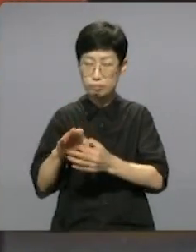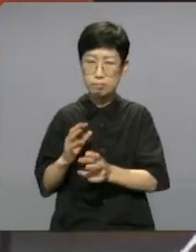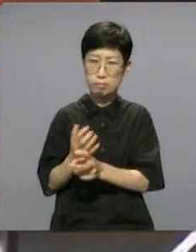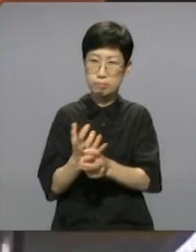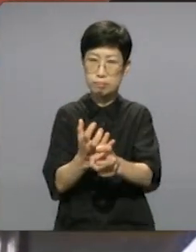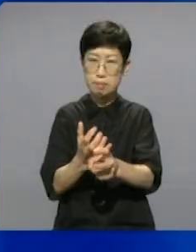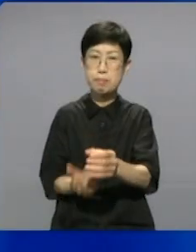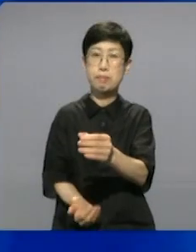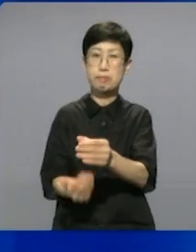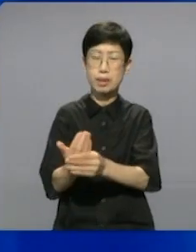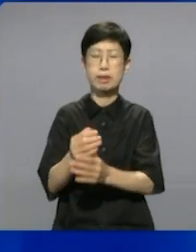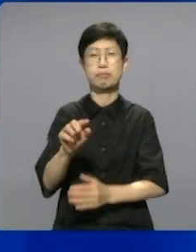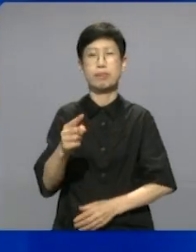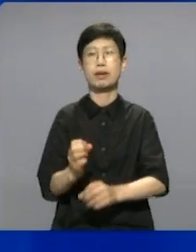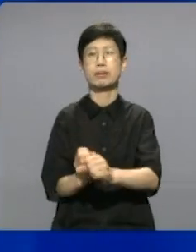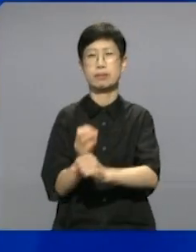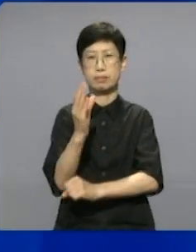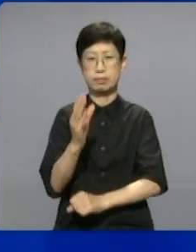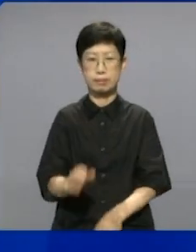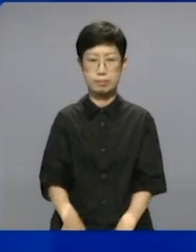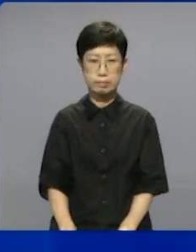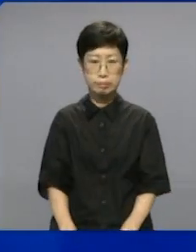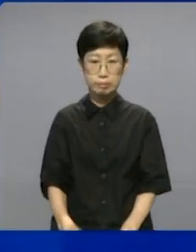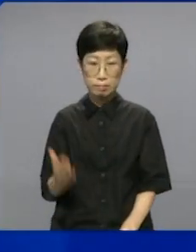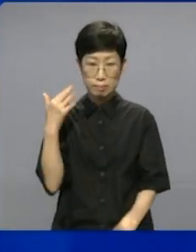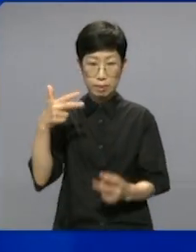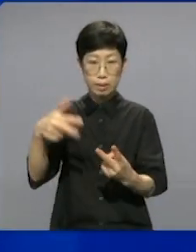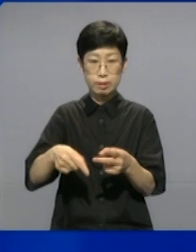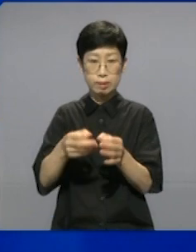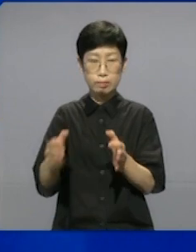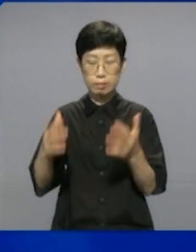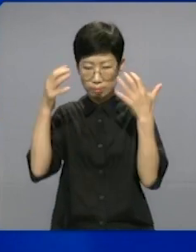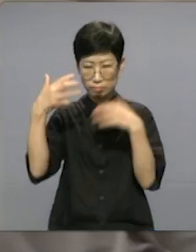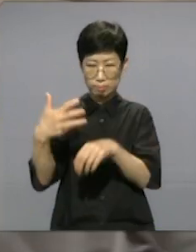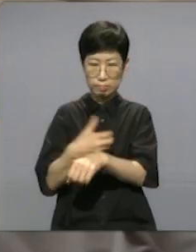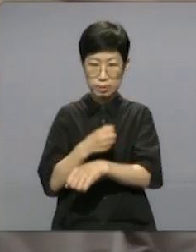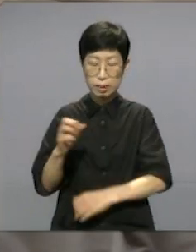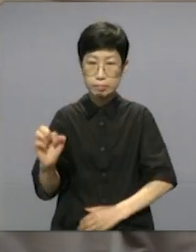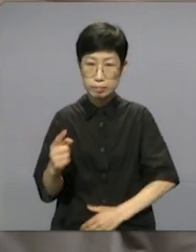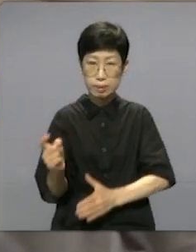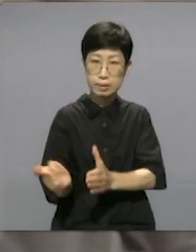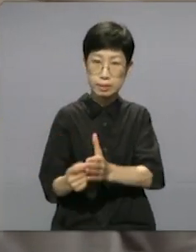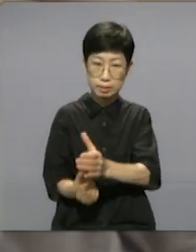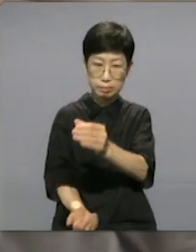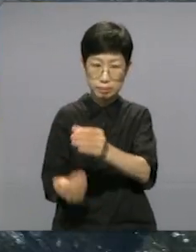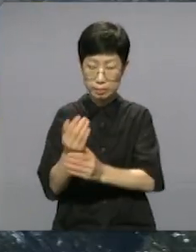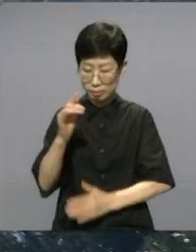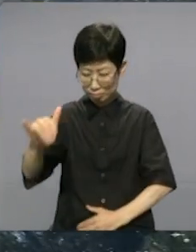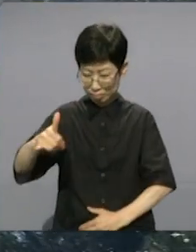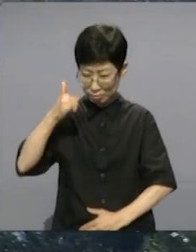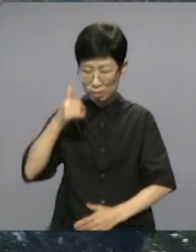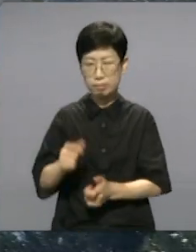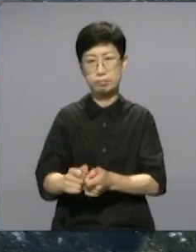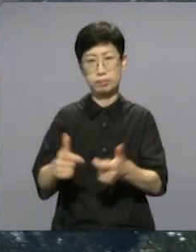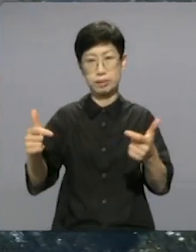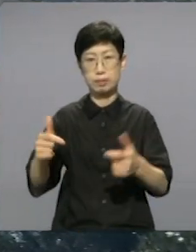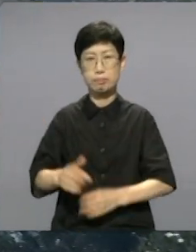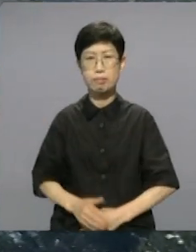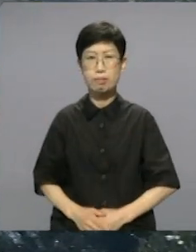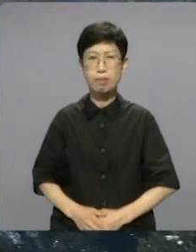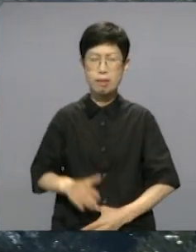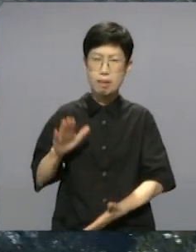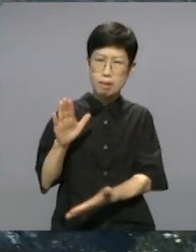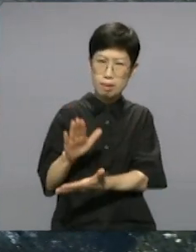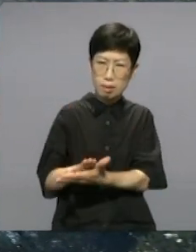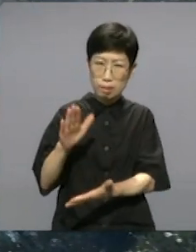넘었습니다. In the last 2 weeks, we've seen a dramatic increase in call volume for heat-related emergencies. 이번 폭염은 뜨거운 대기층의